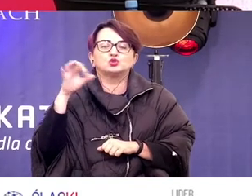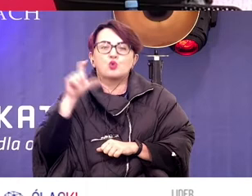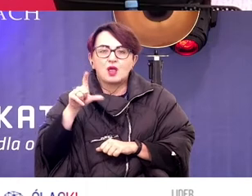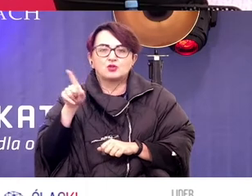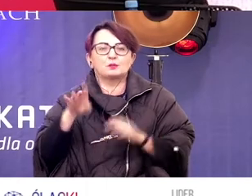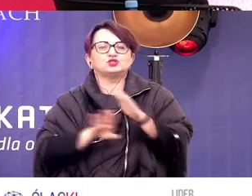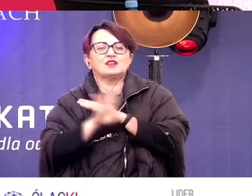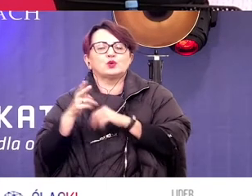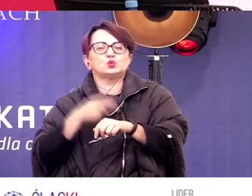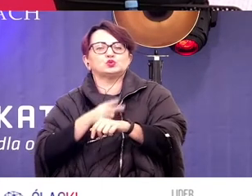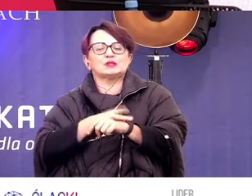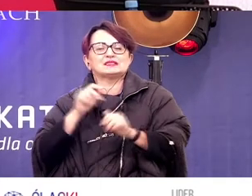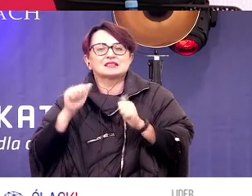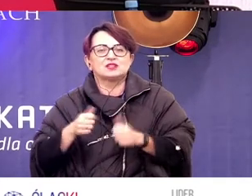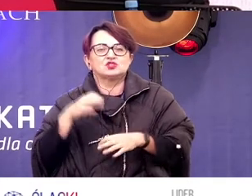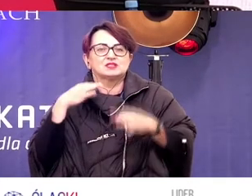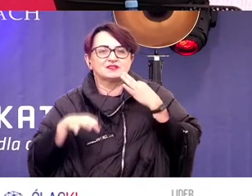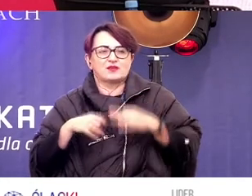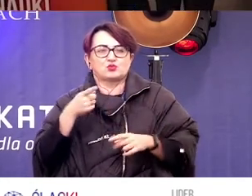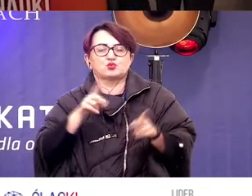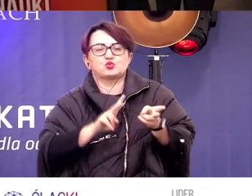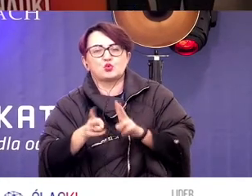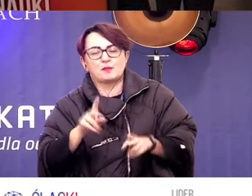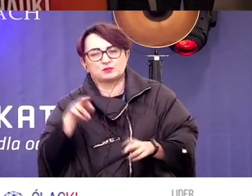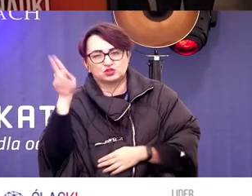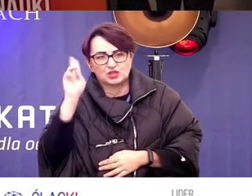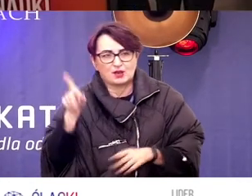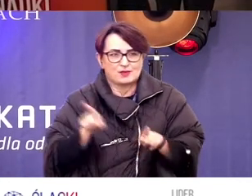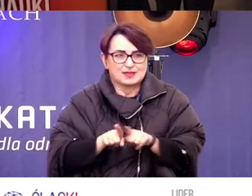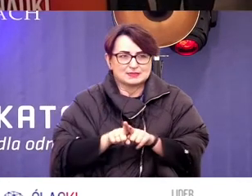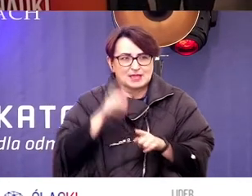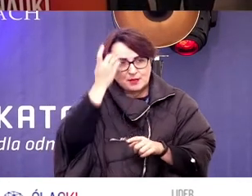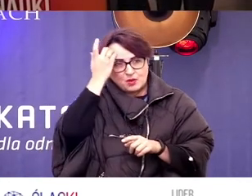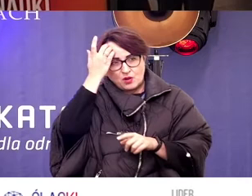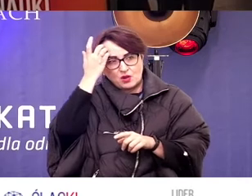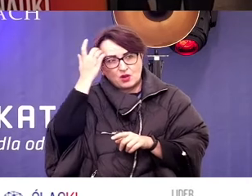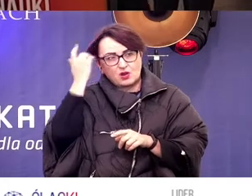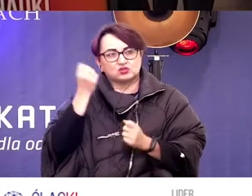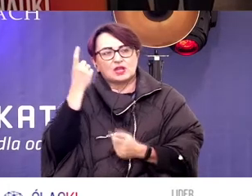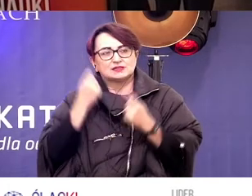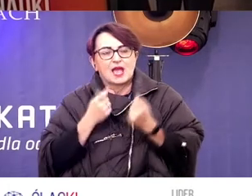przedstawiciel Urzędu Stanu Cywilnego, to jest tłumacz przysięgły, to jest jednocześnie czasami